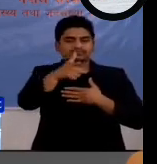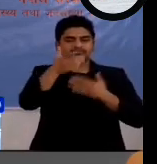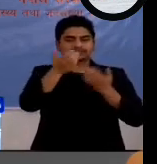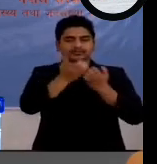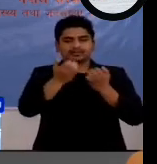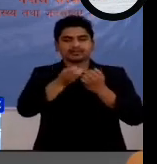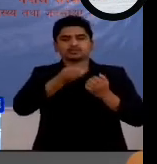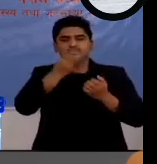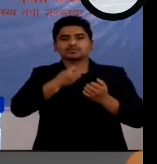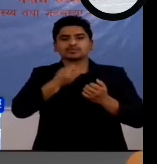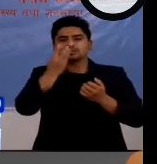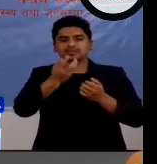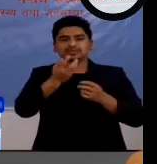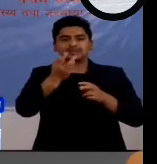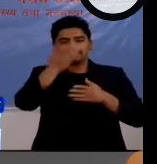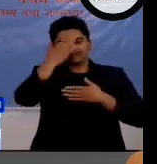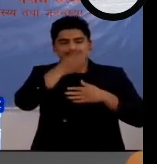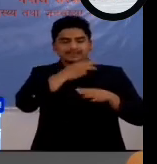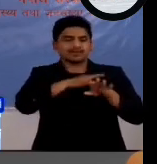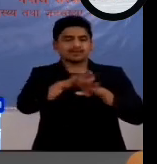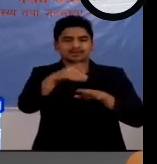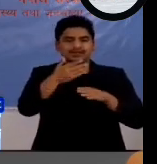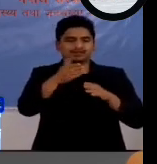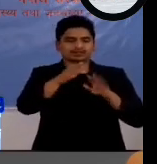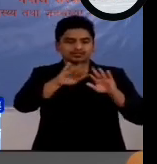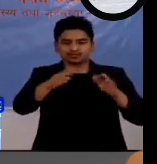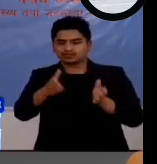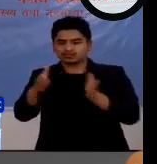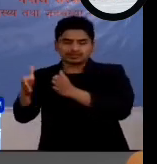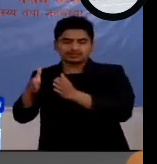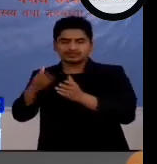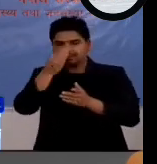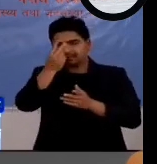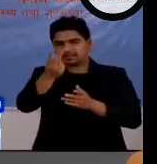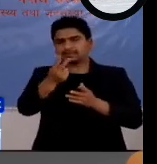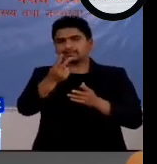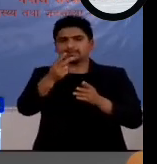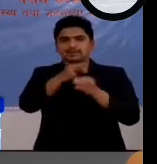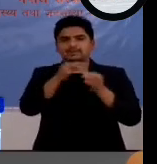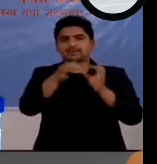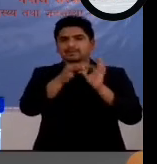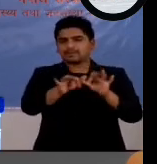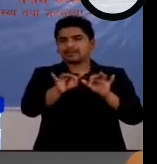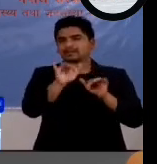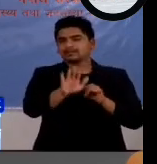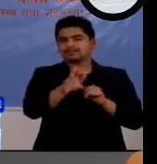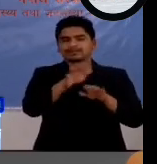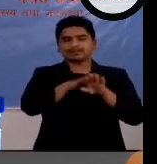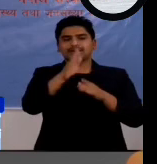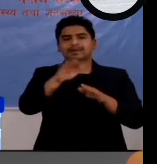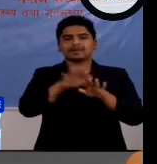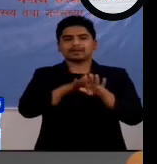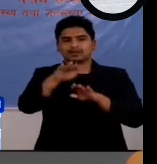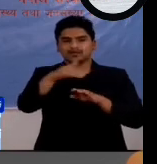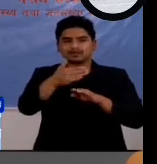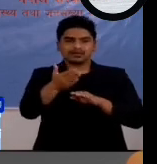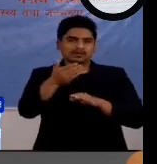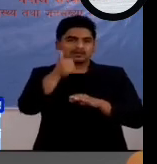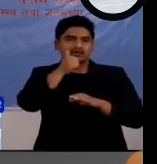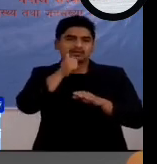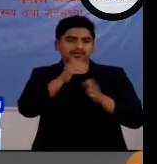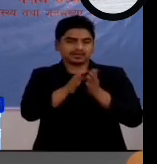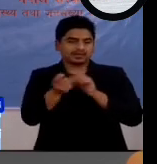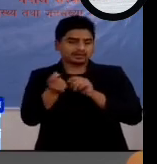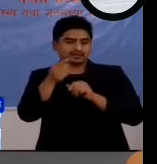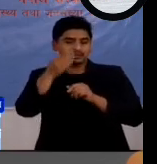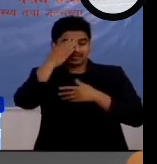श्वास प्रश्वासका बिरामीहरूलाई छुट्टै हेर्ने व्यवस्था मिलाइएको हुनाले उहाँहरूलाई त्यहाँदेखि नै सचेत गराउने र धेरै जसो बालबालिकामा अभिभावकबाट यो